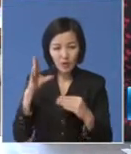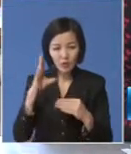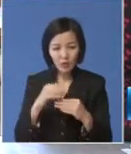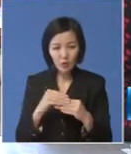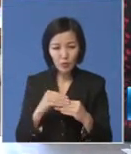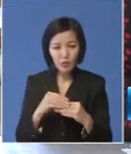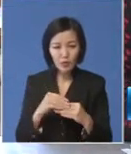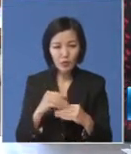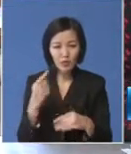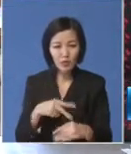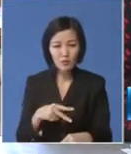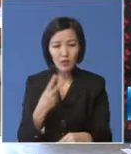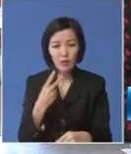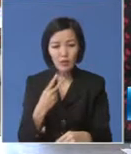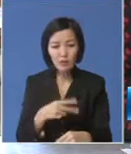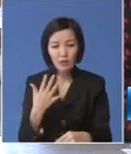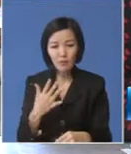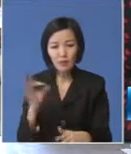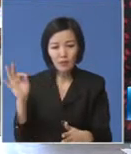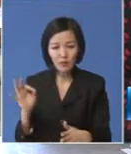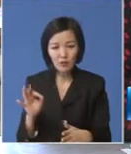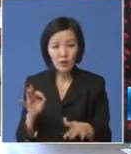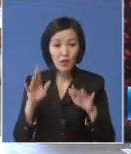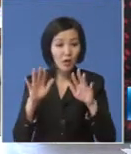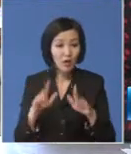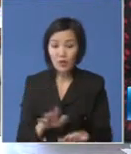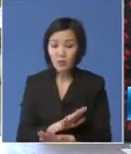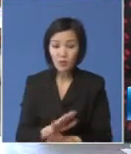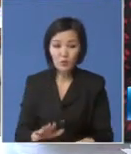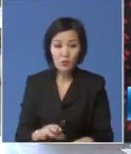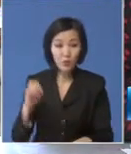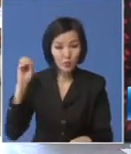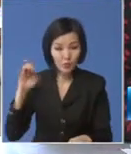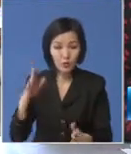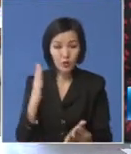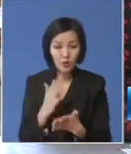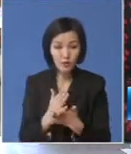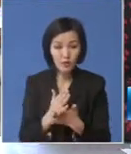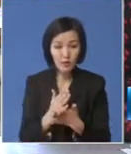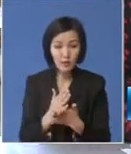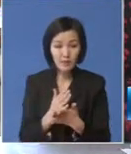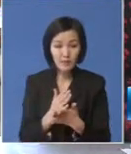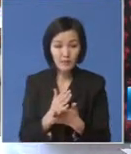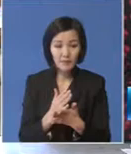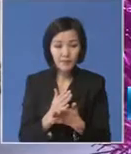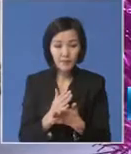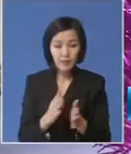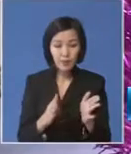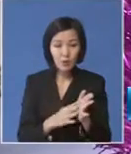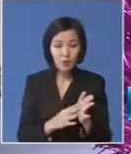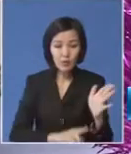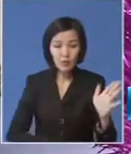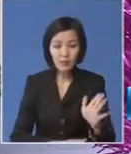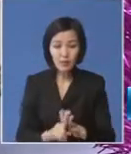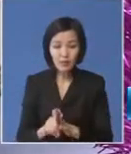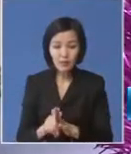20-25 градусының аралығында болады. Құр қар жаумайды. Күн шығып тұрады. Сол ана 9-нан бастап ауа